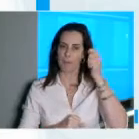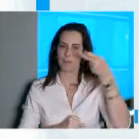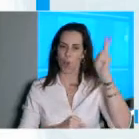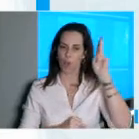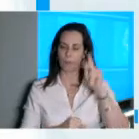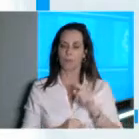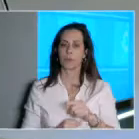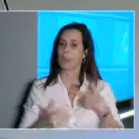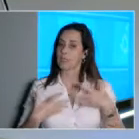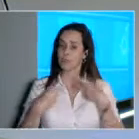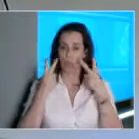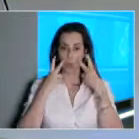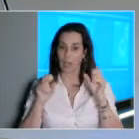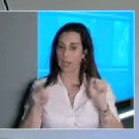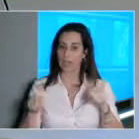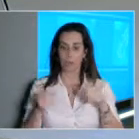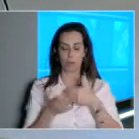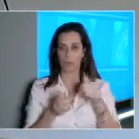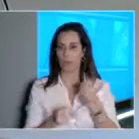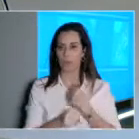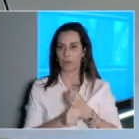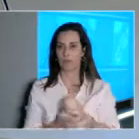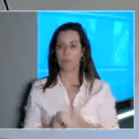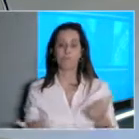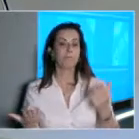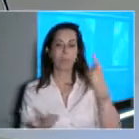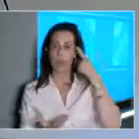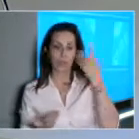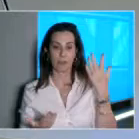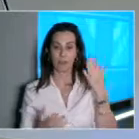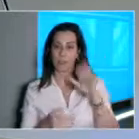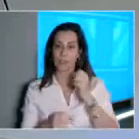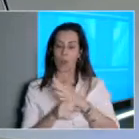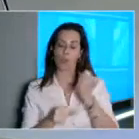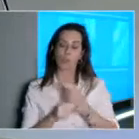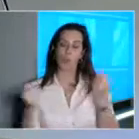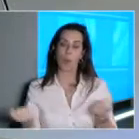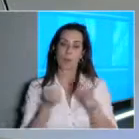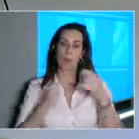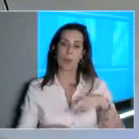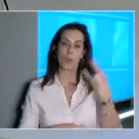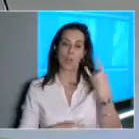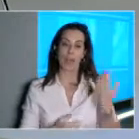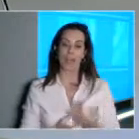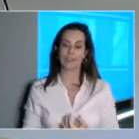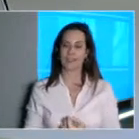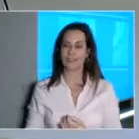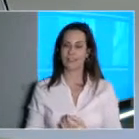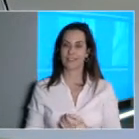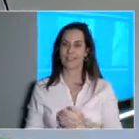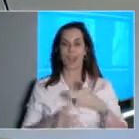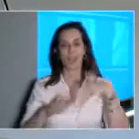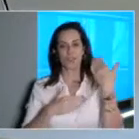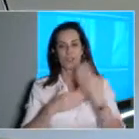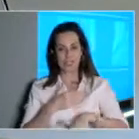יותר. משמח לראות את הנשיא ממשיך לפעול. לך תדע, הוא עוד יעשה פרסומת ליונדאי איזה יום אחד. יכול להיות, בימים אחרי